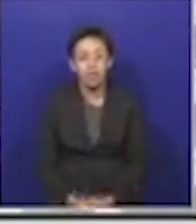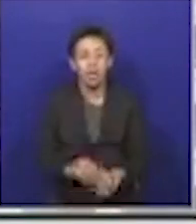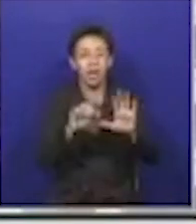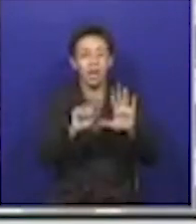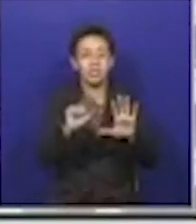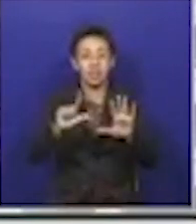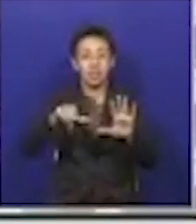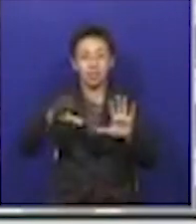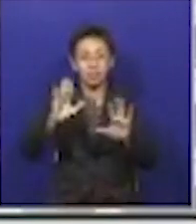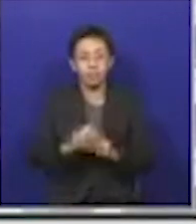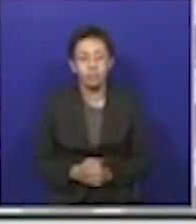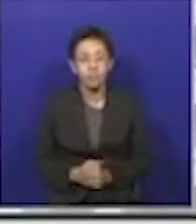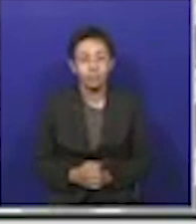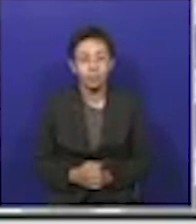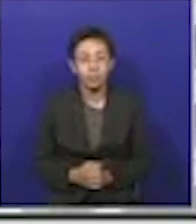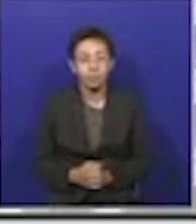500,000กว่าล้านนะท่าน